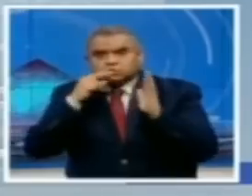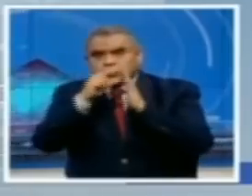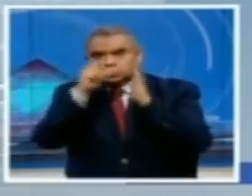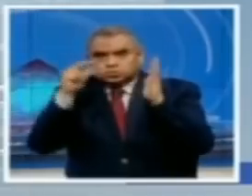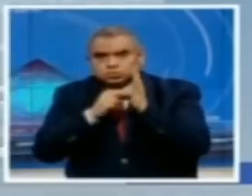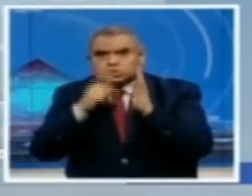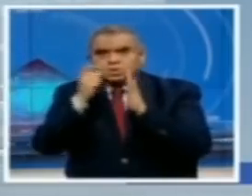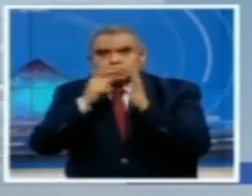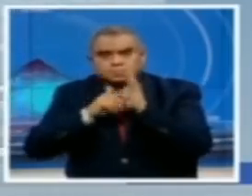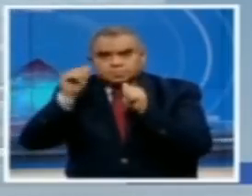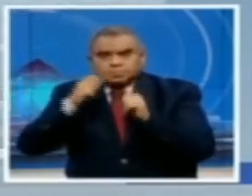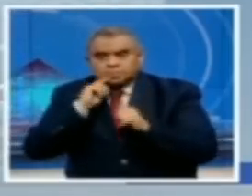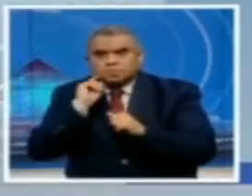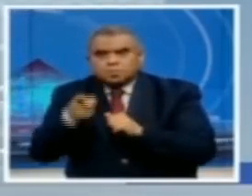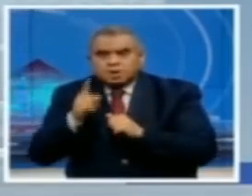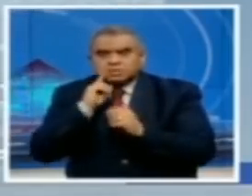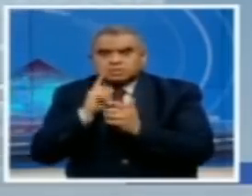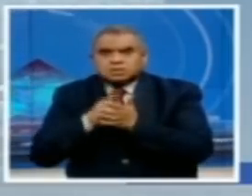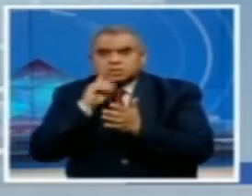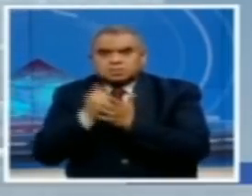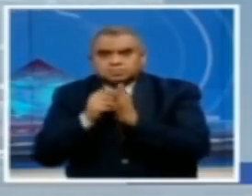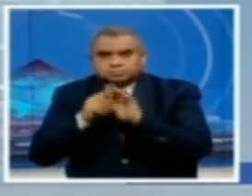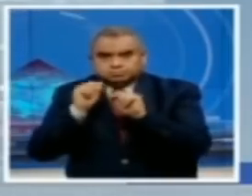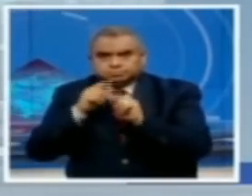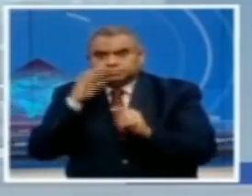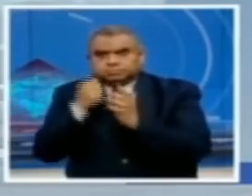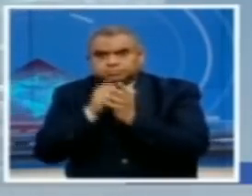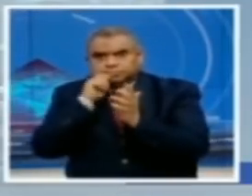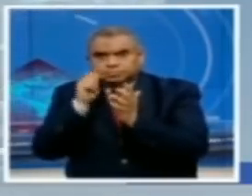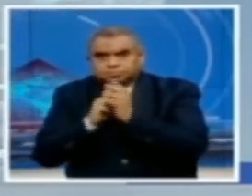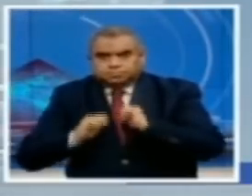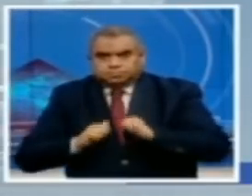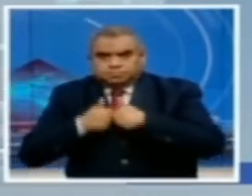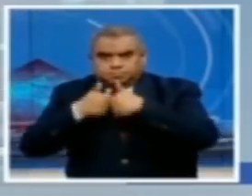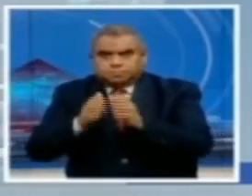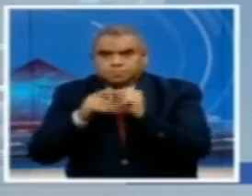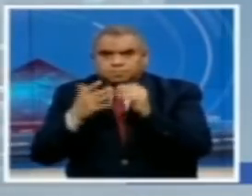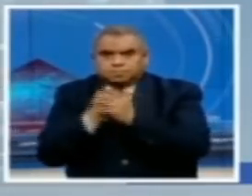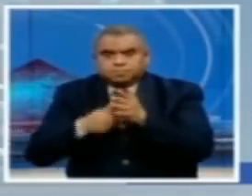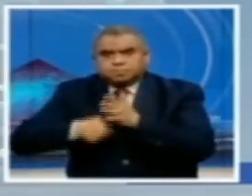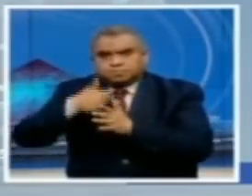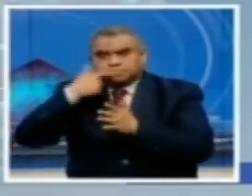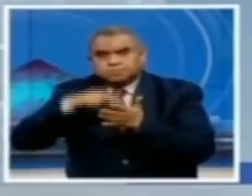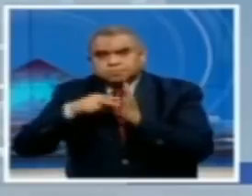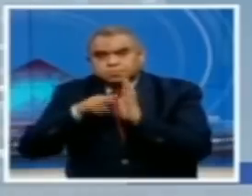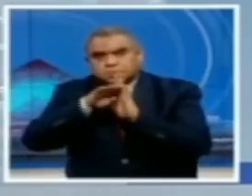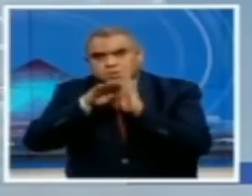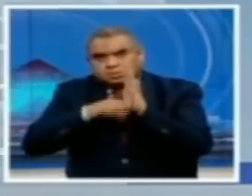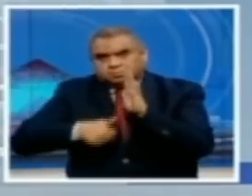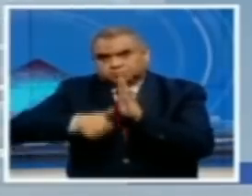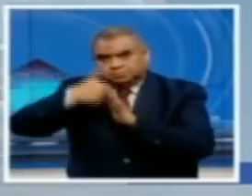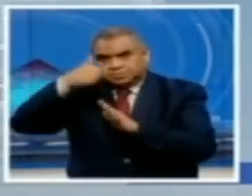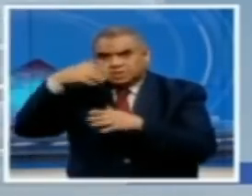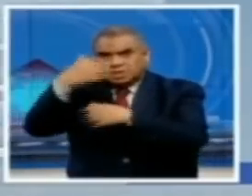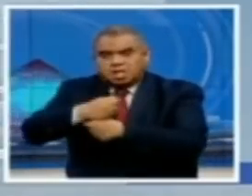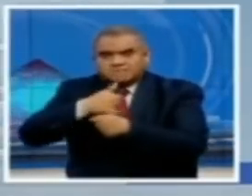الدستور والمبادرة الخليجية وألياتها التنفيذية. وترى مصر في هذه الخطوة تطورا هاما يسهم في العبور باليمن